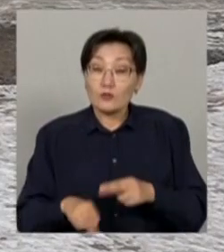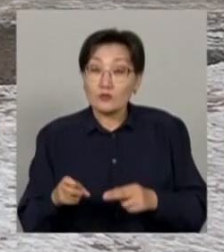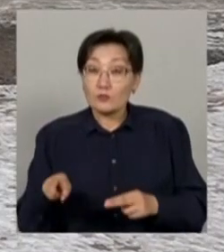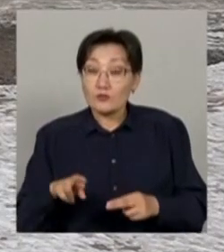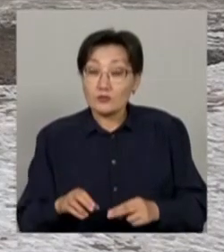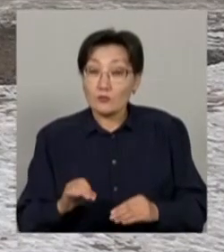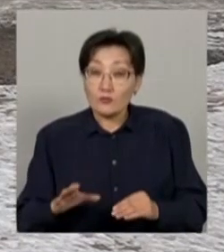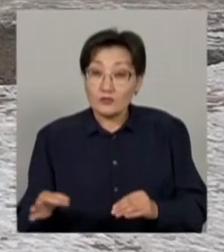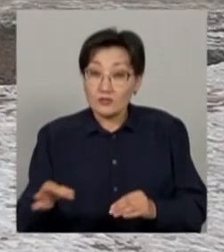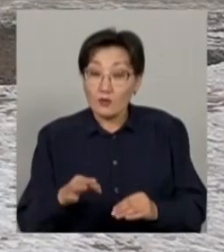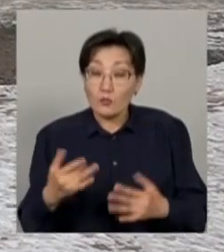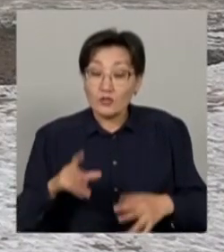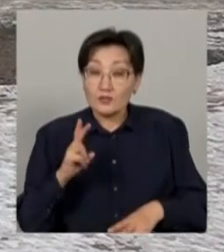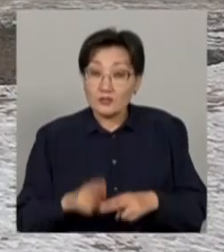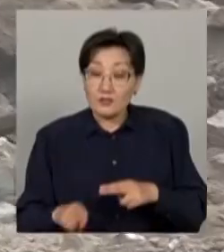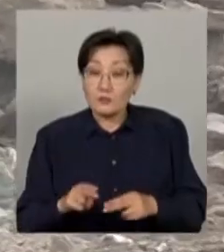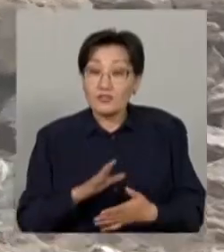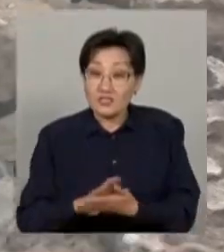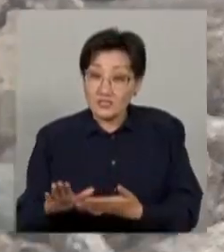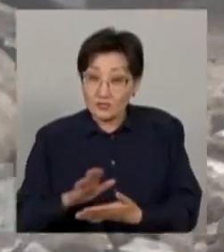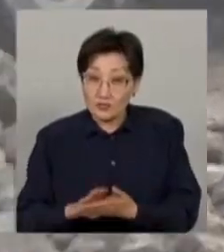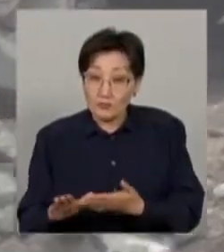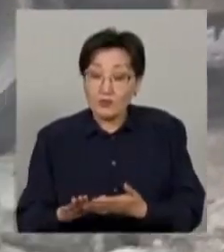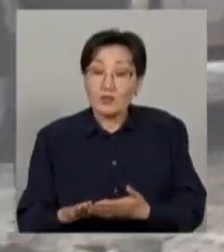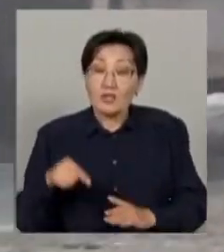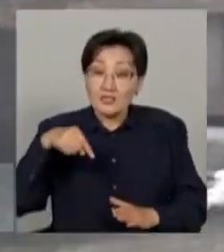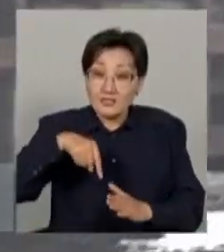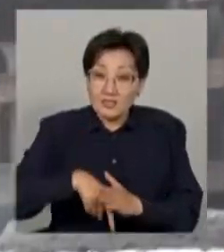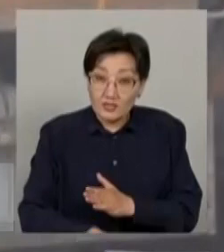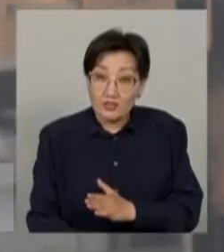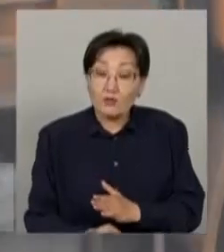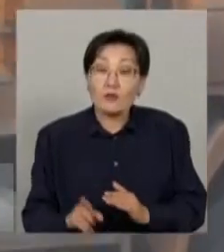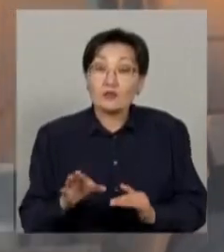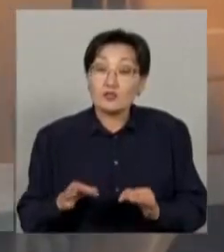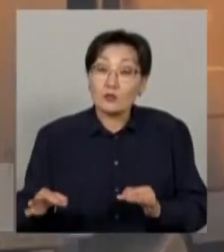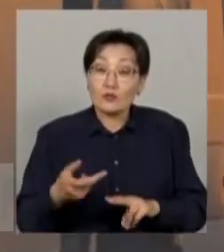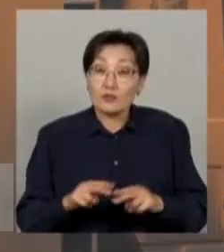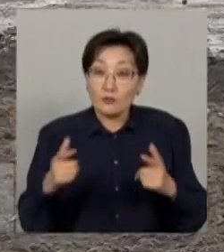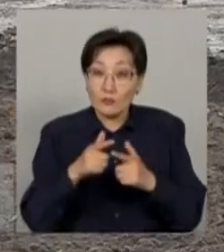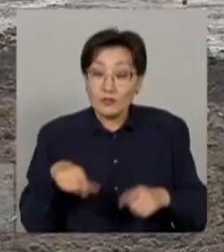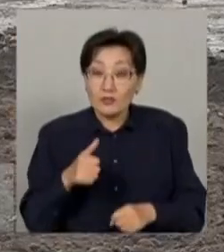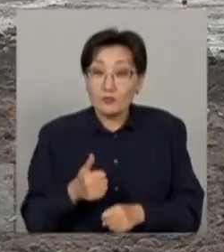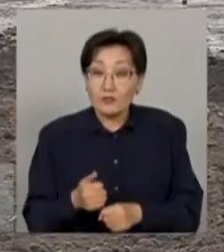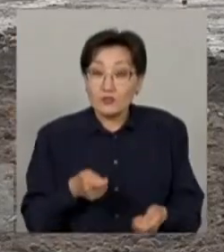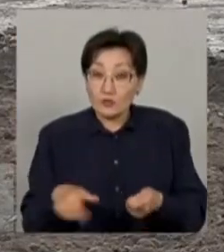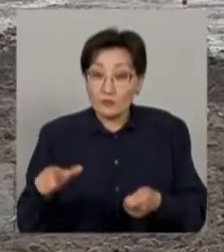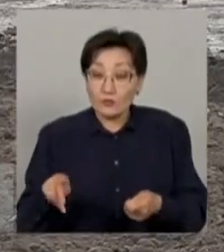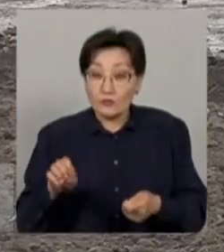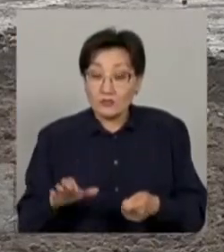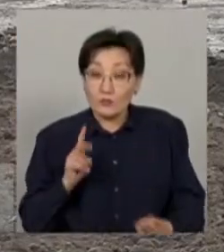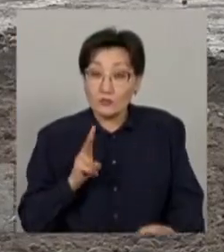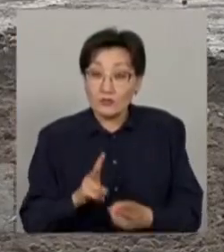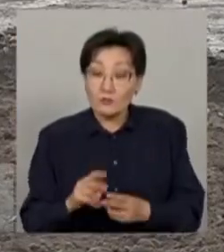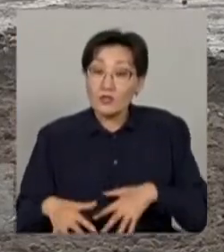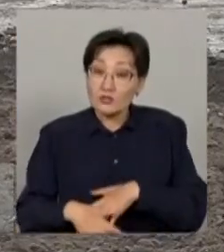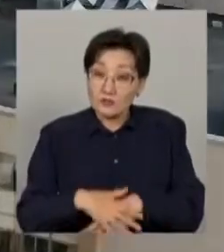на водоеме уже завершится механическая очистка дна от иловых отложений. Об этом сообщил глава мегаполиса Ербулат Досаев на